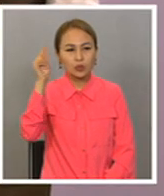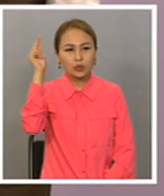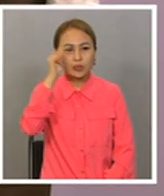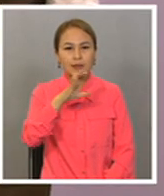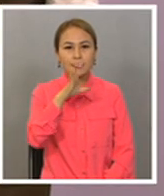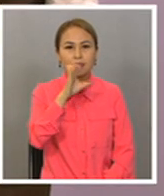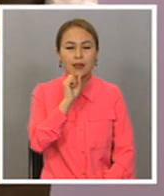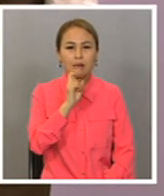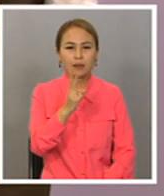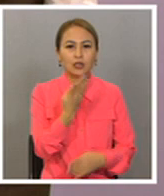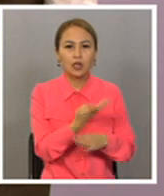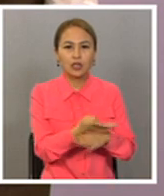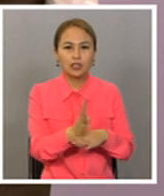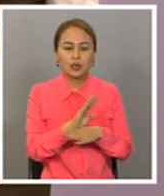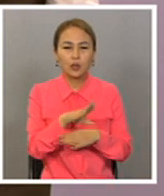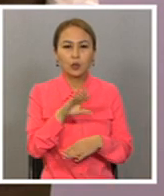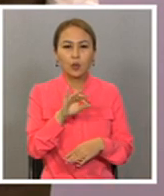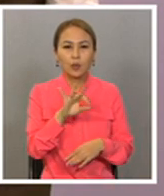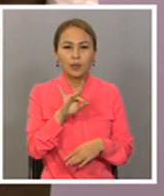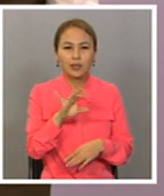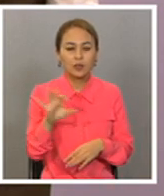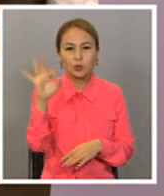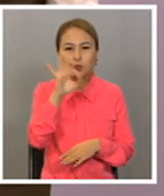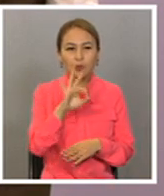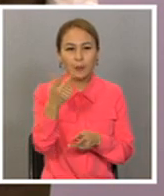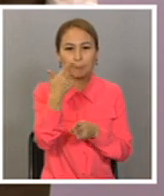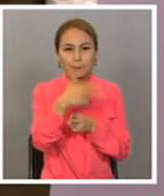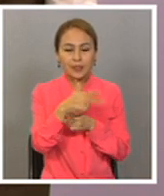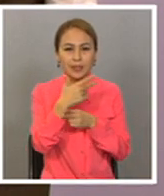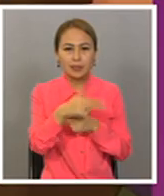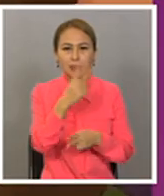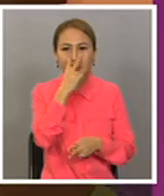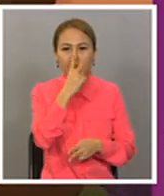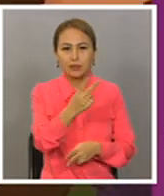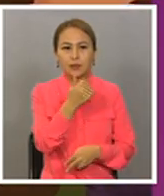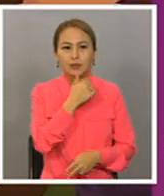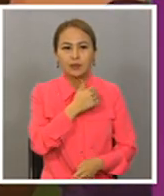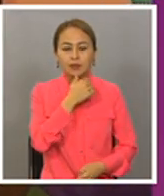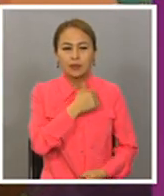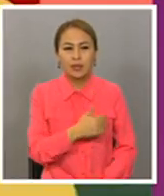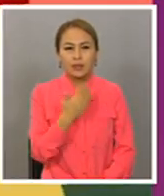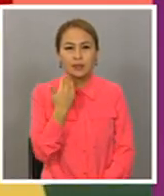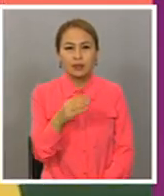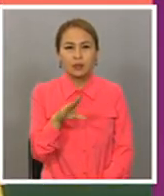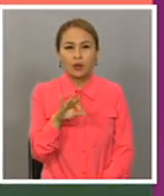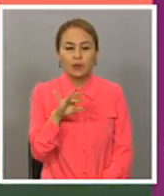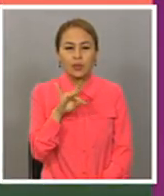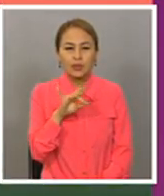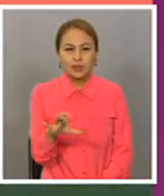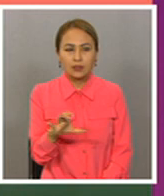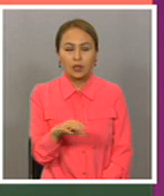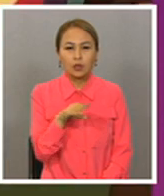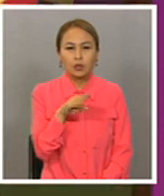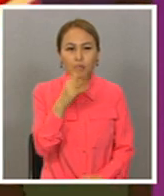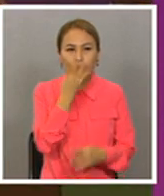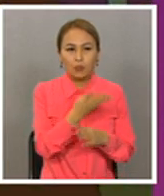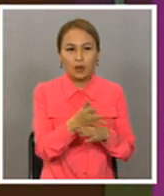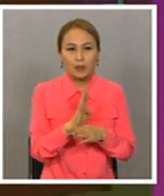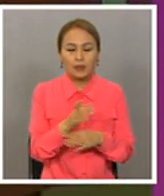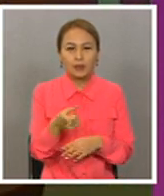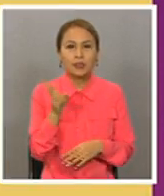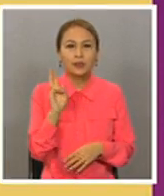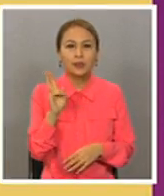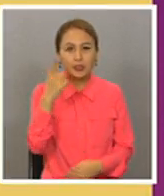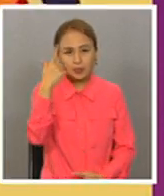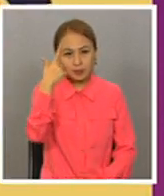сақ қаншайымы Тамирис туралы бейне материалды тамашалайық. Сен Тамиристі, яғни Тұмар патшайымның кім екенін білесің